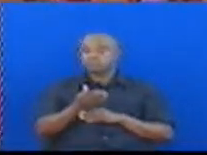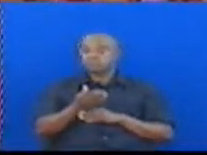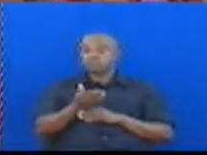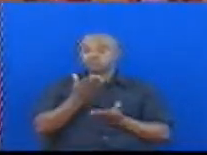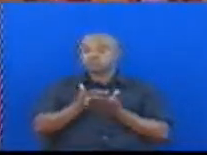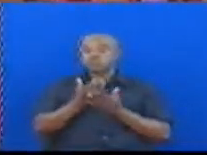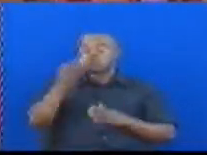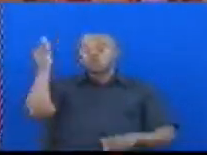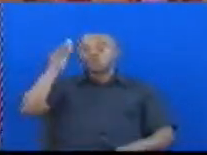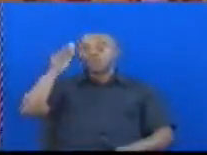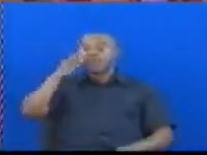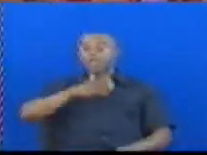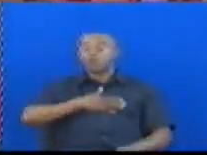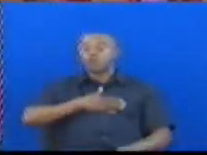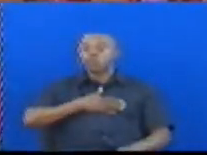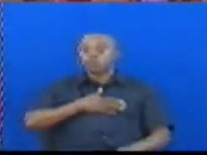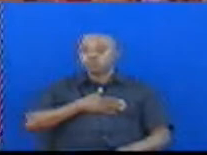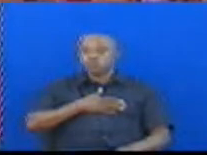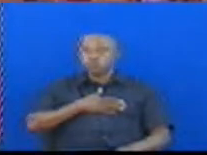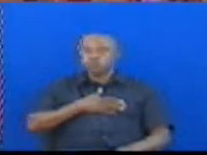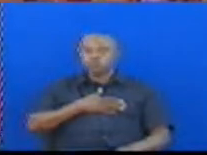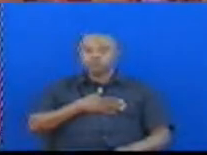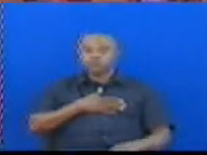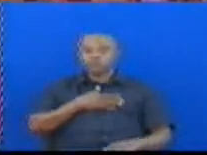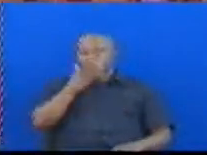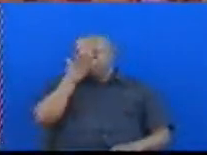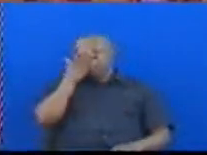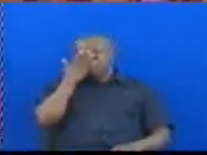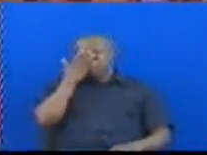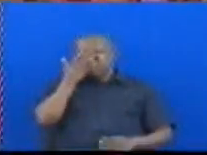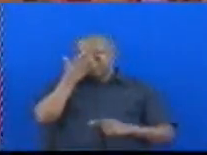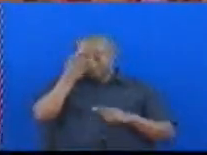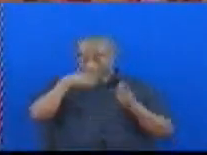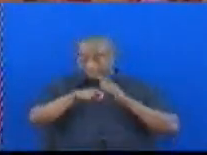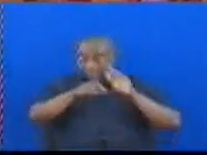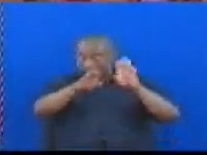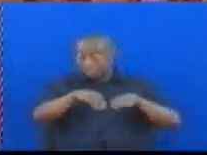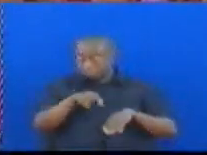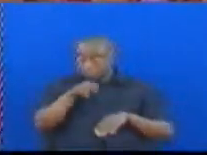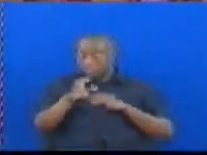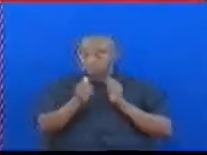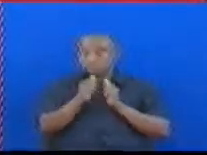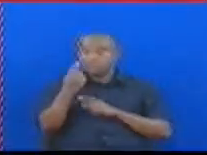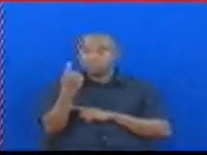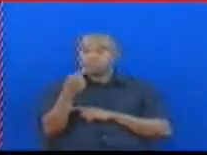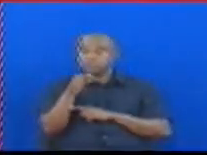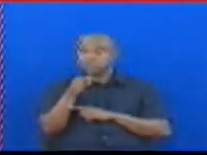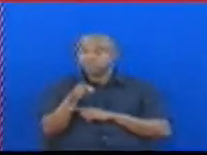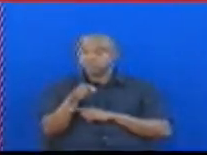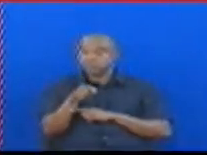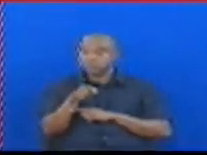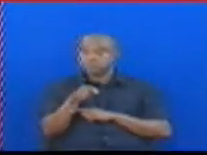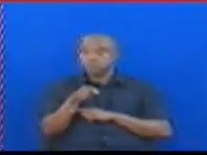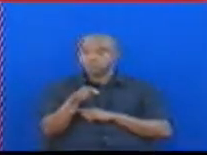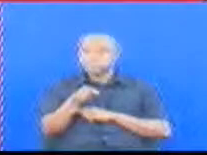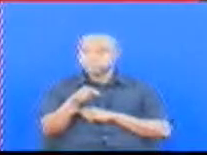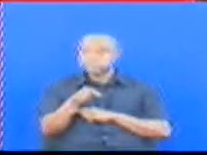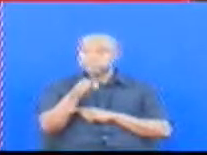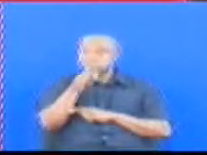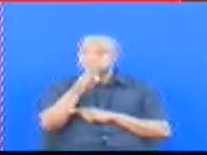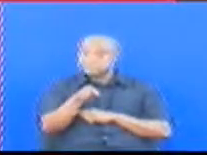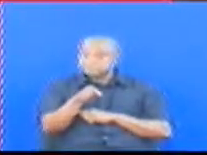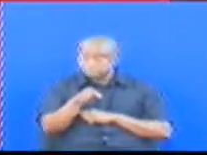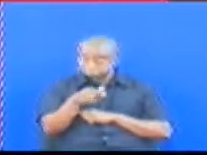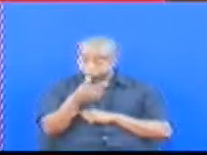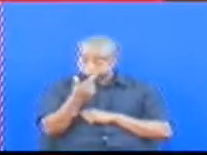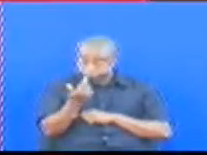kwamba katika bunge hili letu ambalo la 11 ndilo bunge ambalo linaongoza kwa